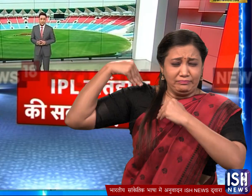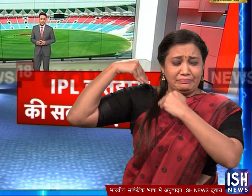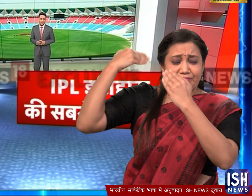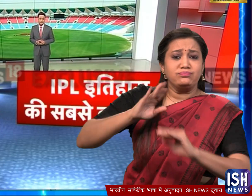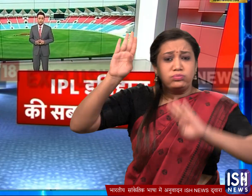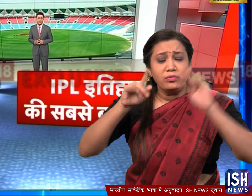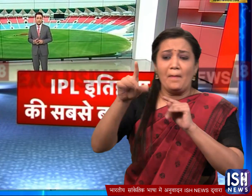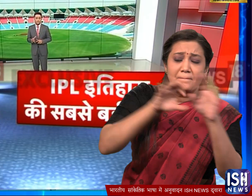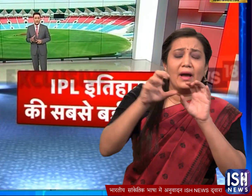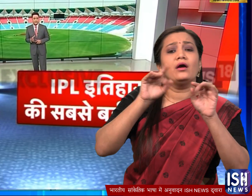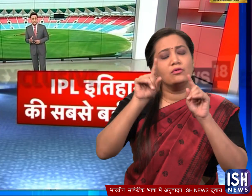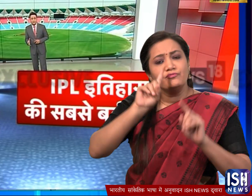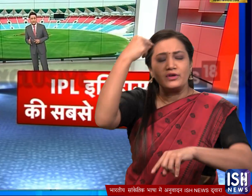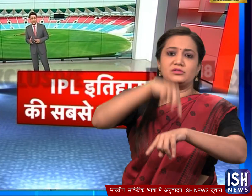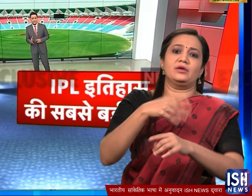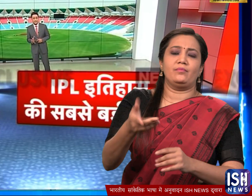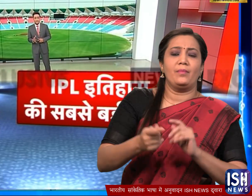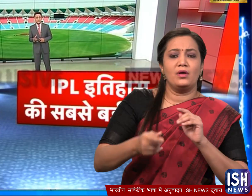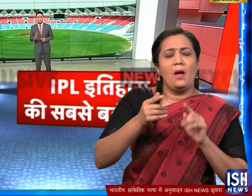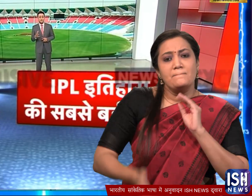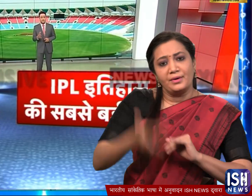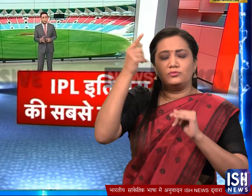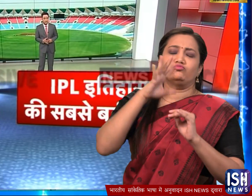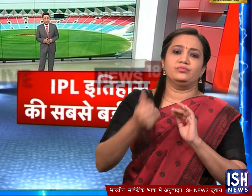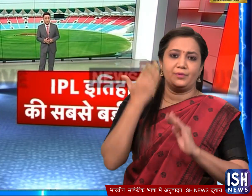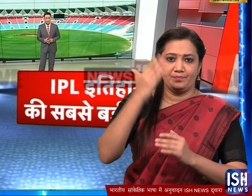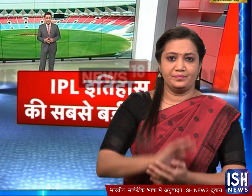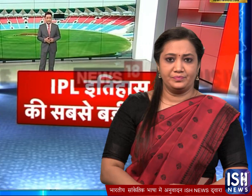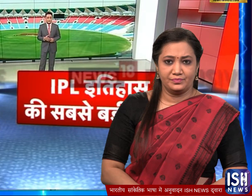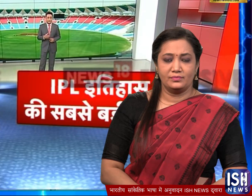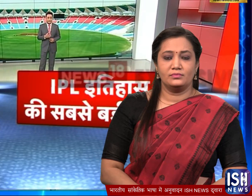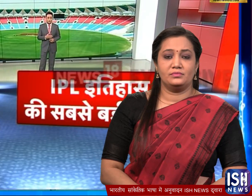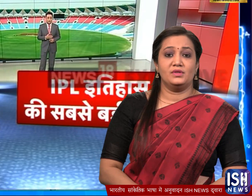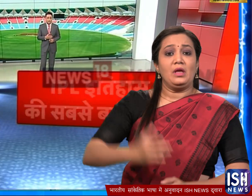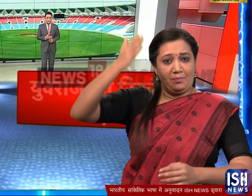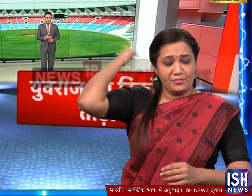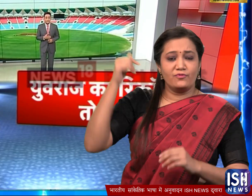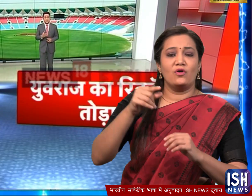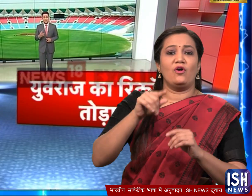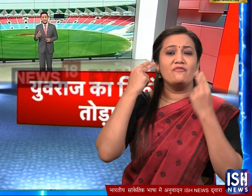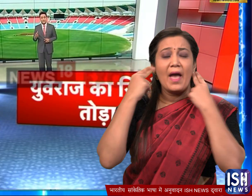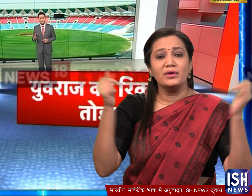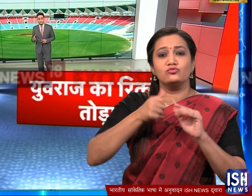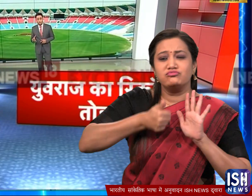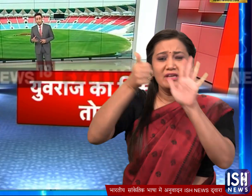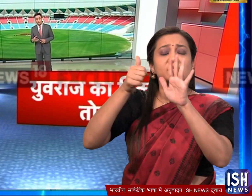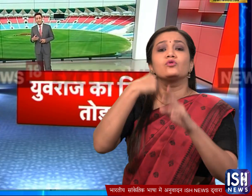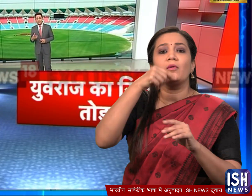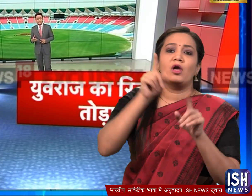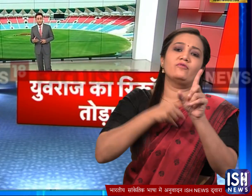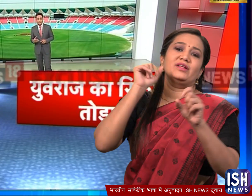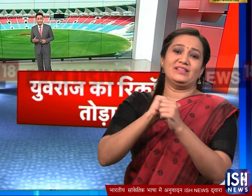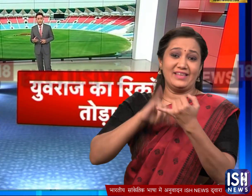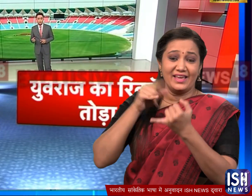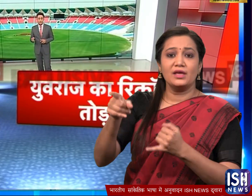के इतिहास में नीलामी के दौरान किसी भी खिलाड़ी के लिए लगी सबसे बड़ी बोली रही। इससे पहले यह रिकॉर्ड सिक्सर किंग के नाम से मशहूर युवराज